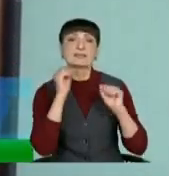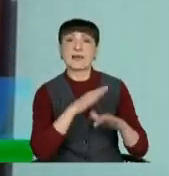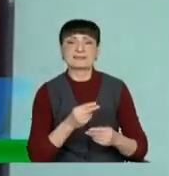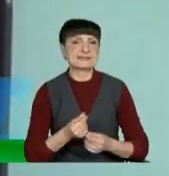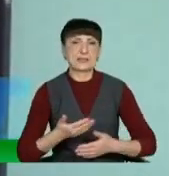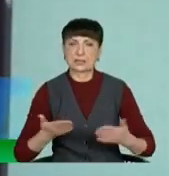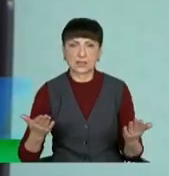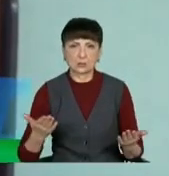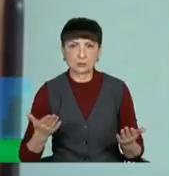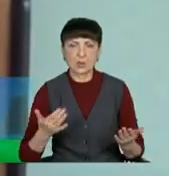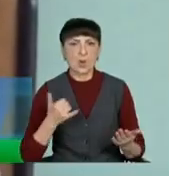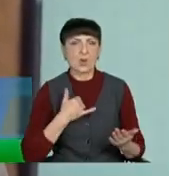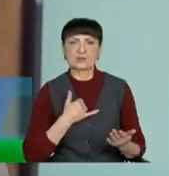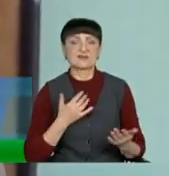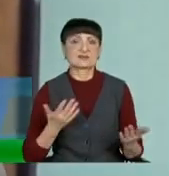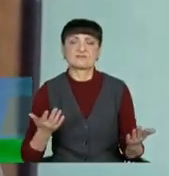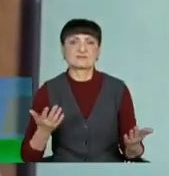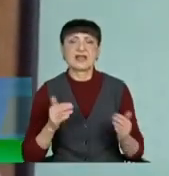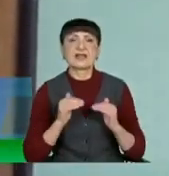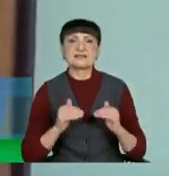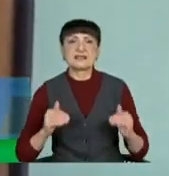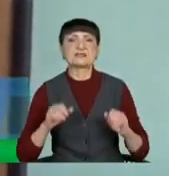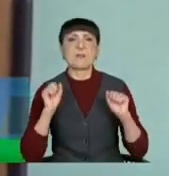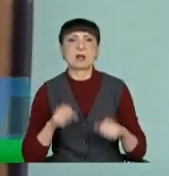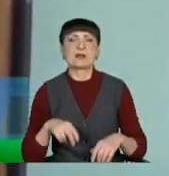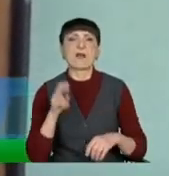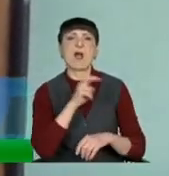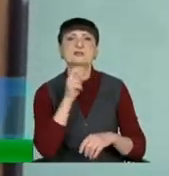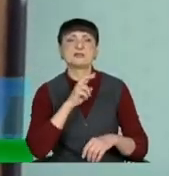нас нету такого, чтобы дети могли ходить на